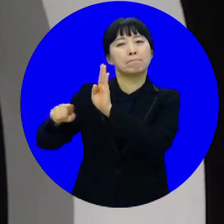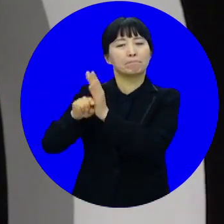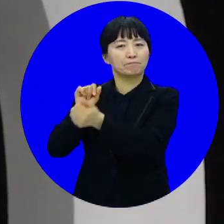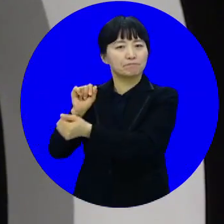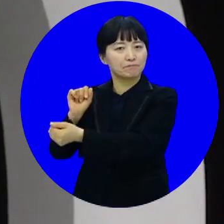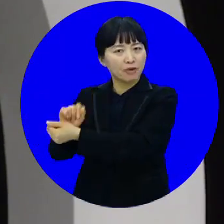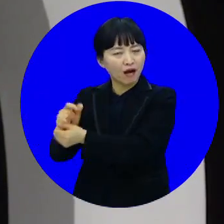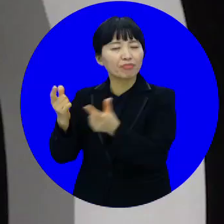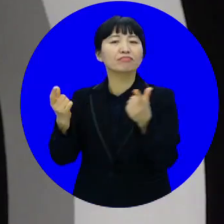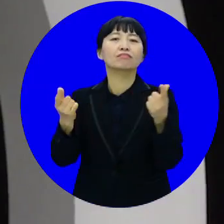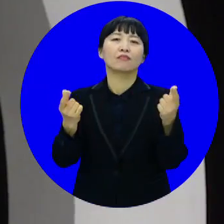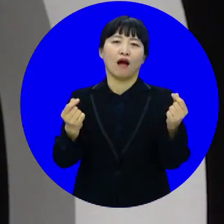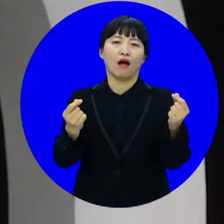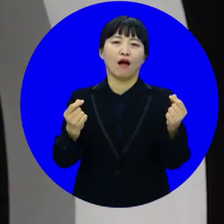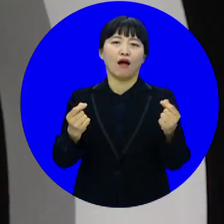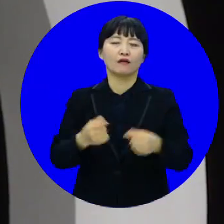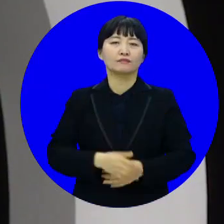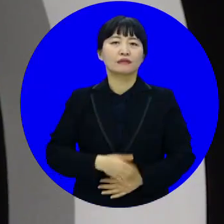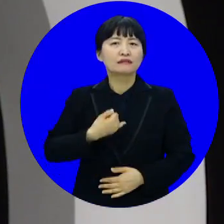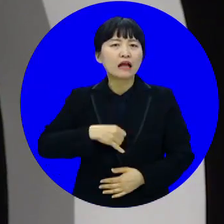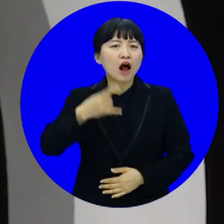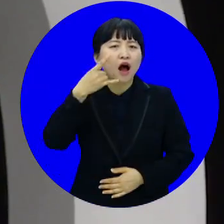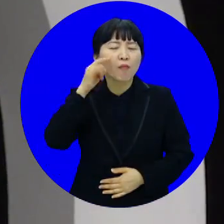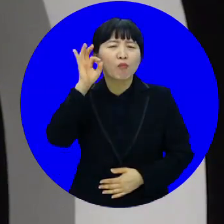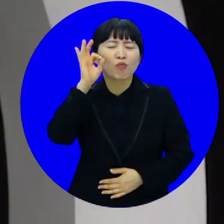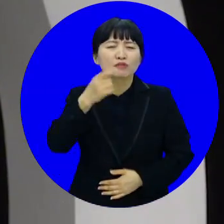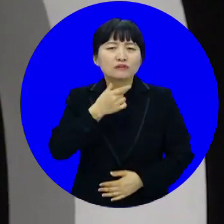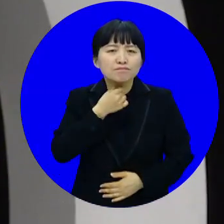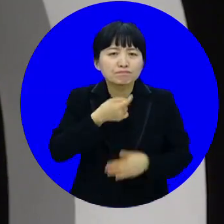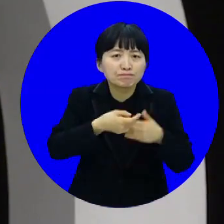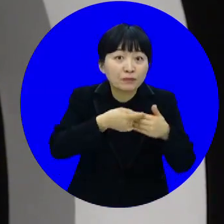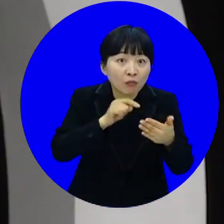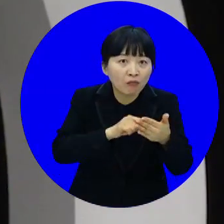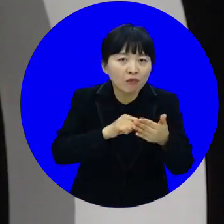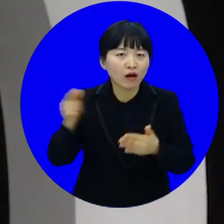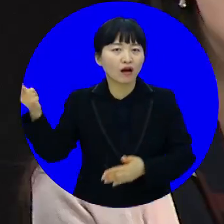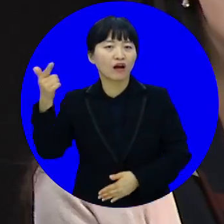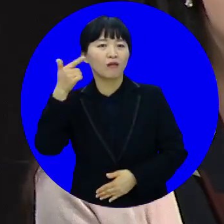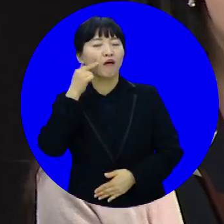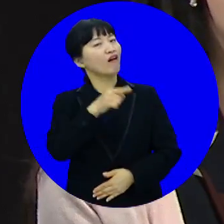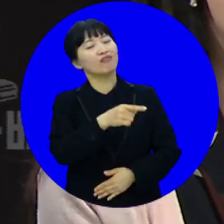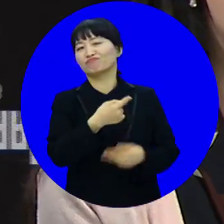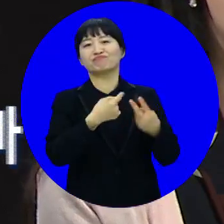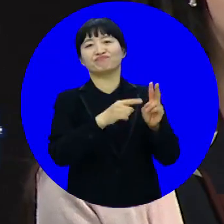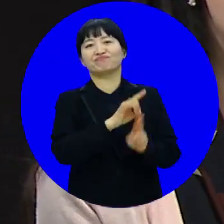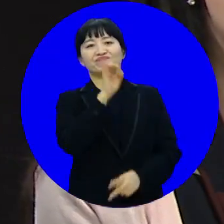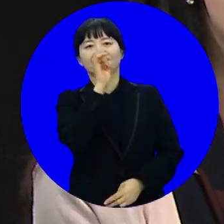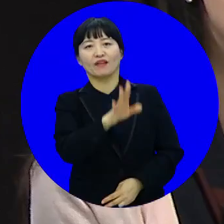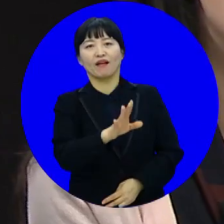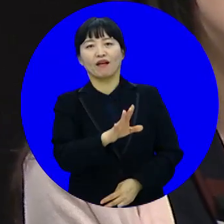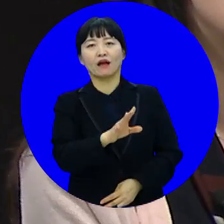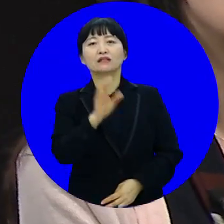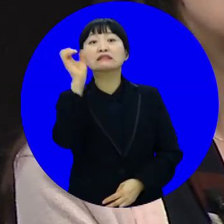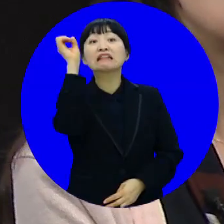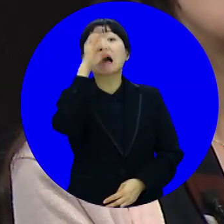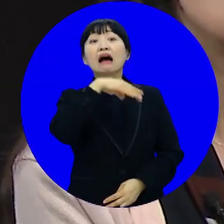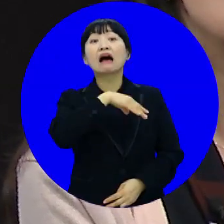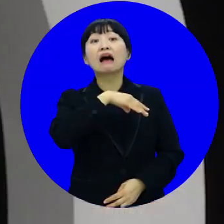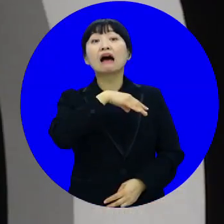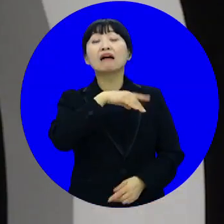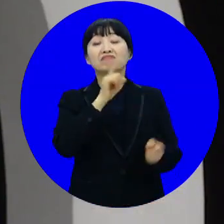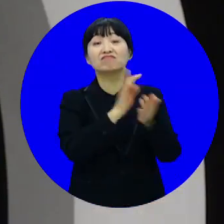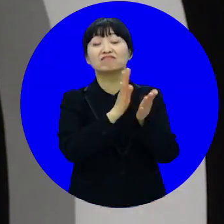있는 것 같은데요. 미나가 엄마를 보고 싶어 하는 마음을 아빠는 전혀 이해하지 못하시고 그냥